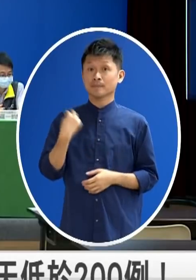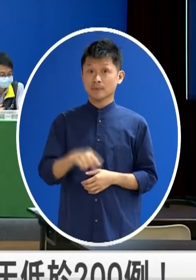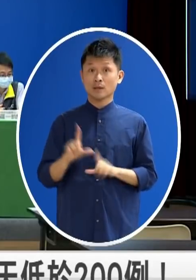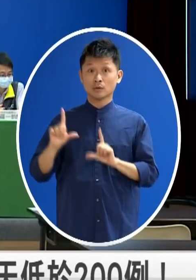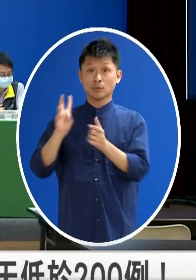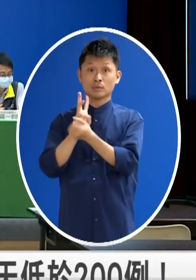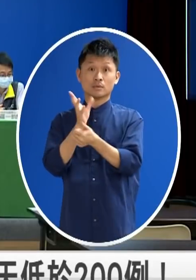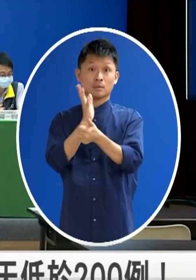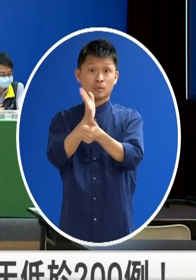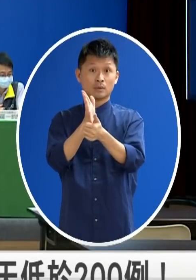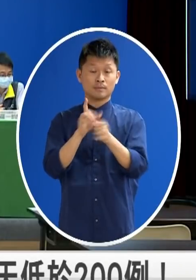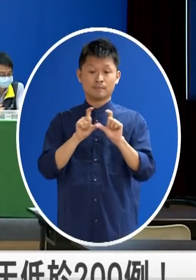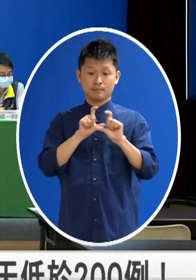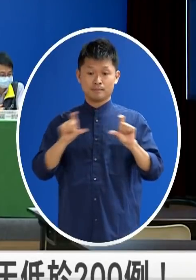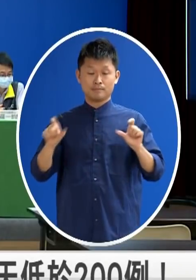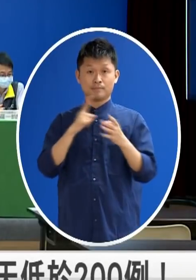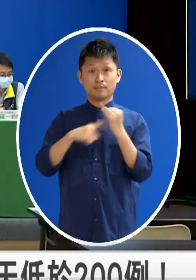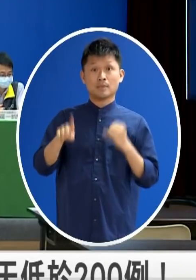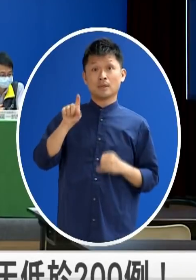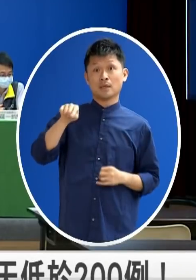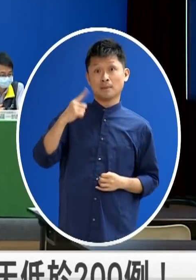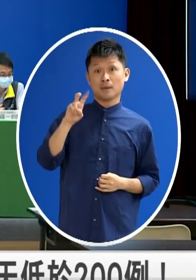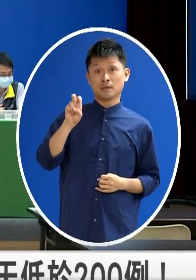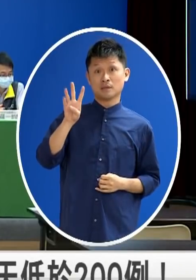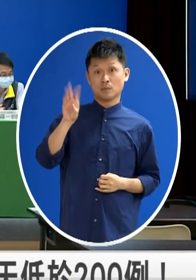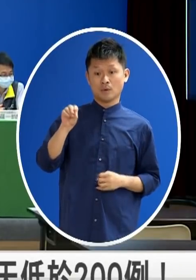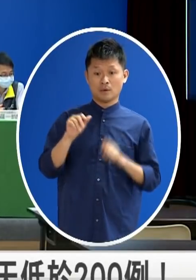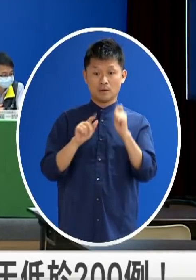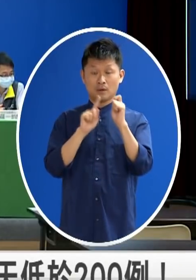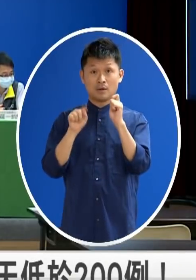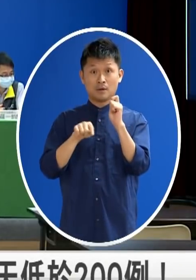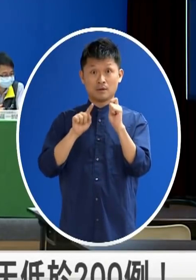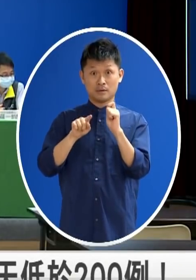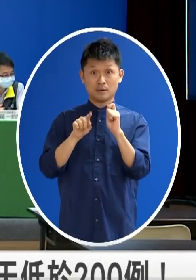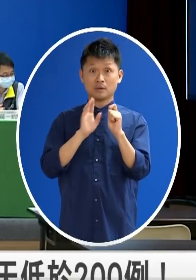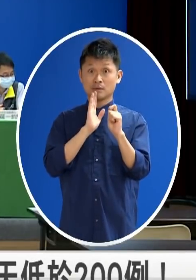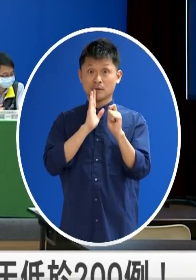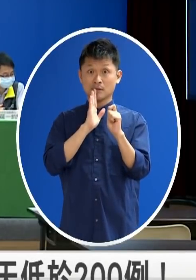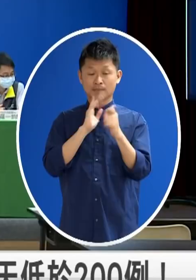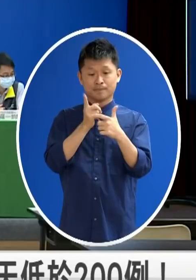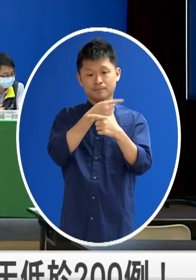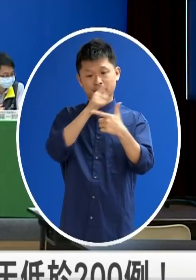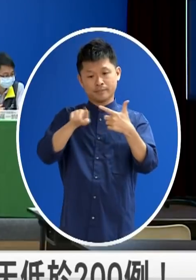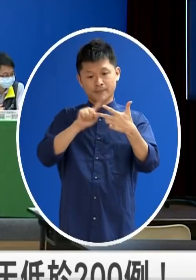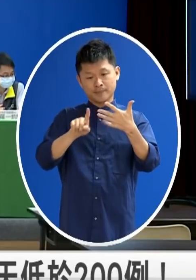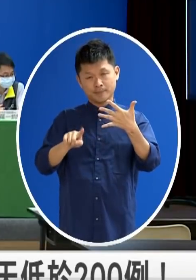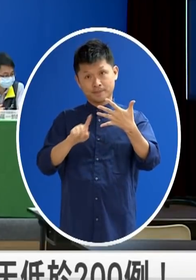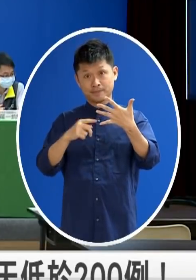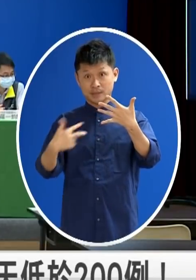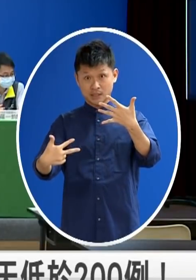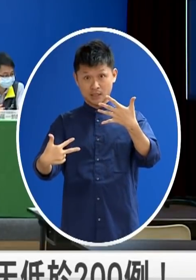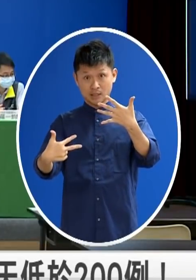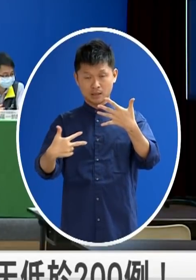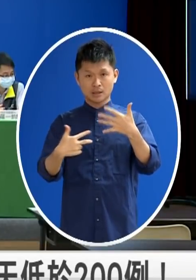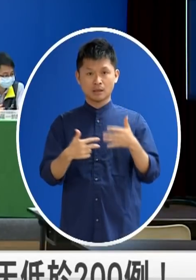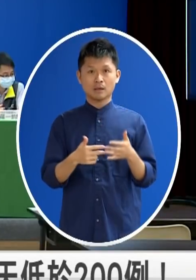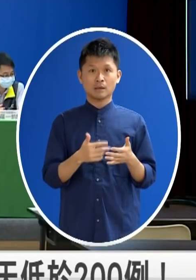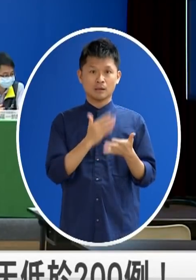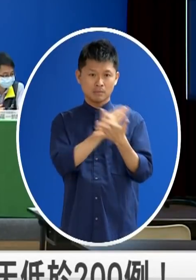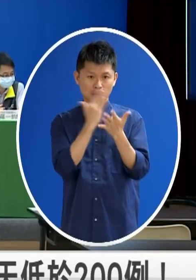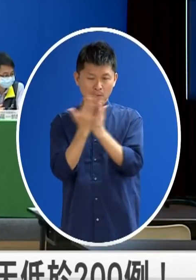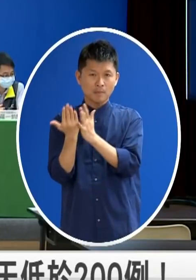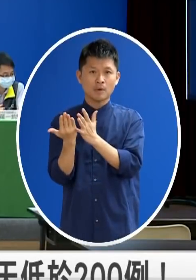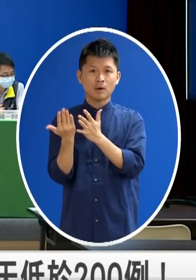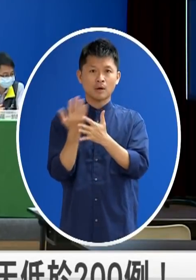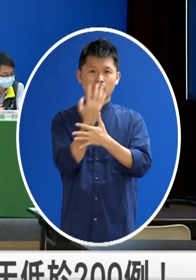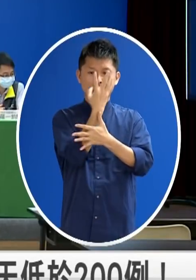批124万剂的 AZ 疫苗优先施打的七类人员能不能提供各类别更